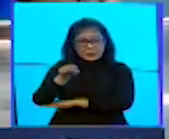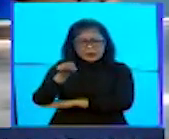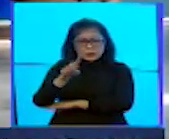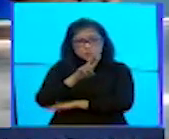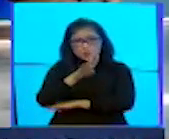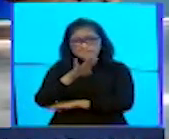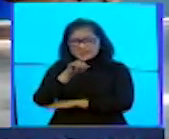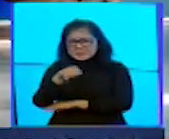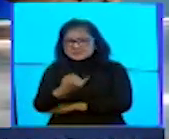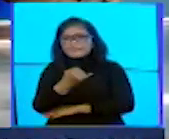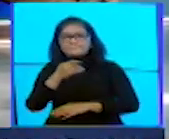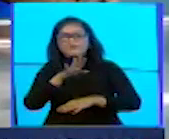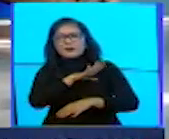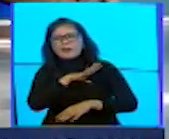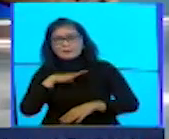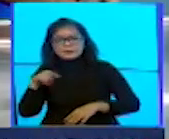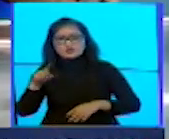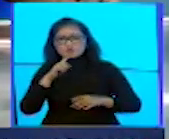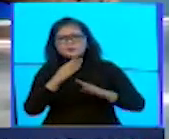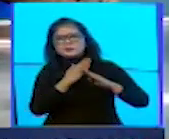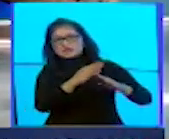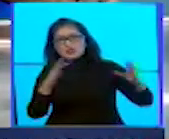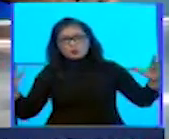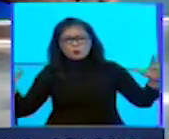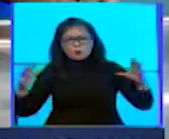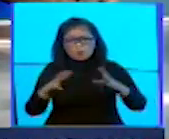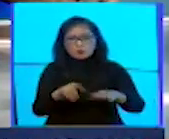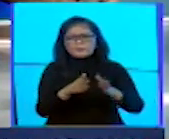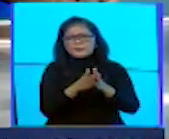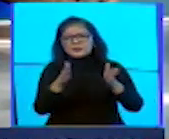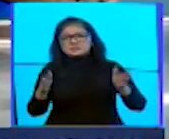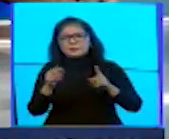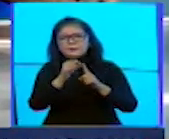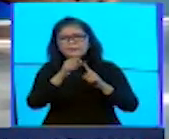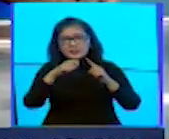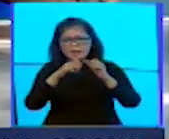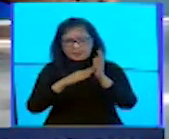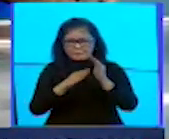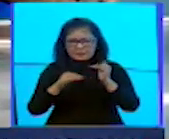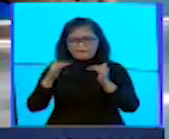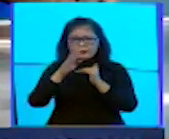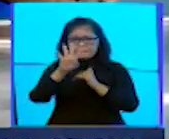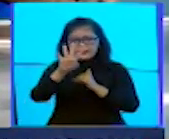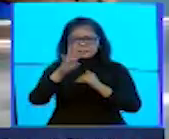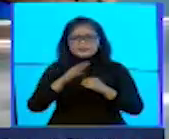selama 24 jam penuh demi mencegah terjadinya kerumunan di masa perpanjangan PPKM level 4.